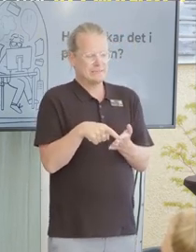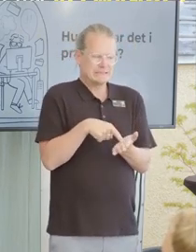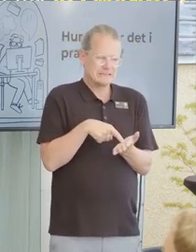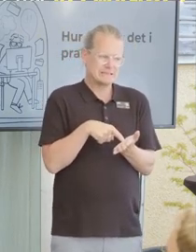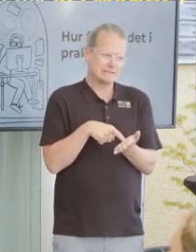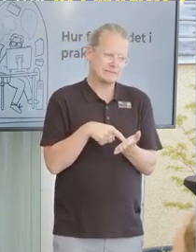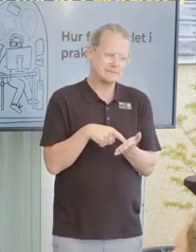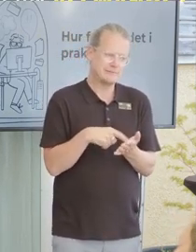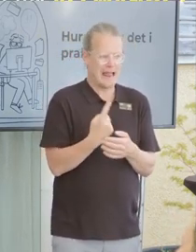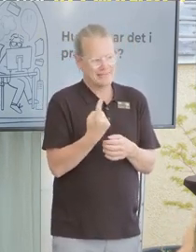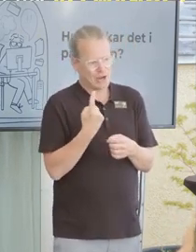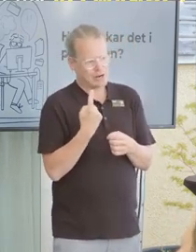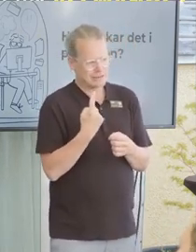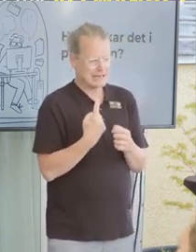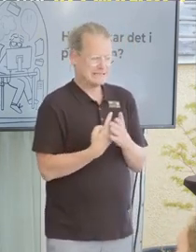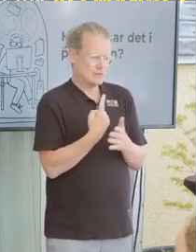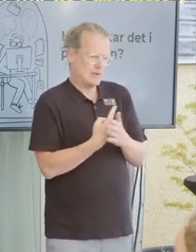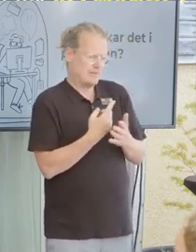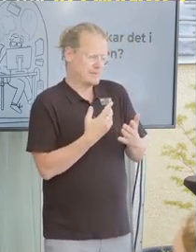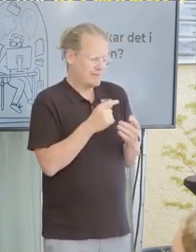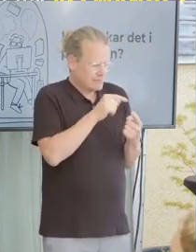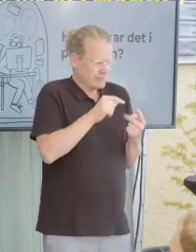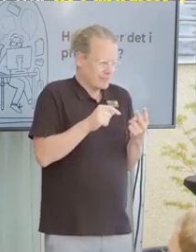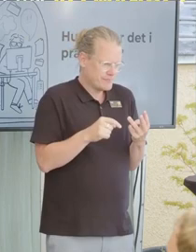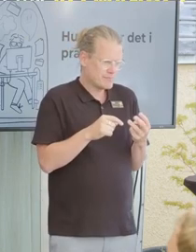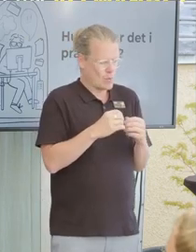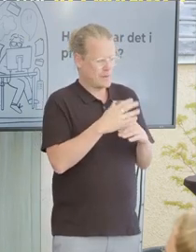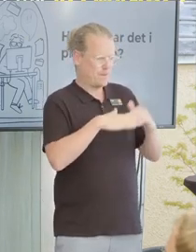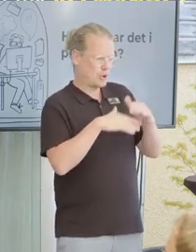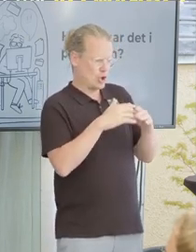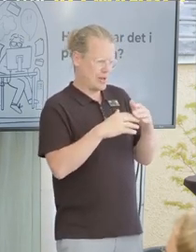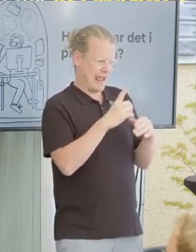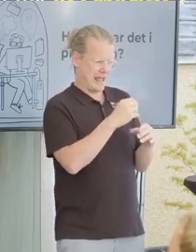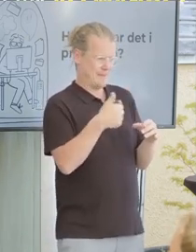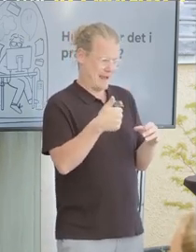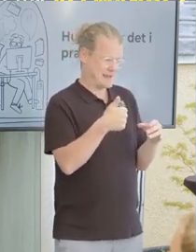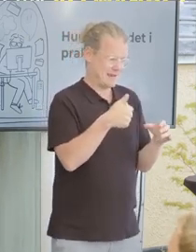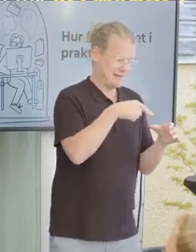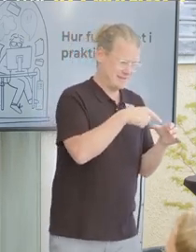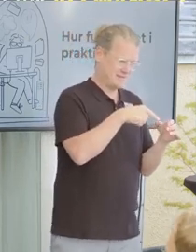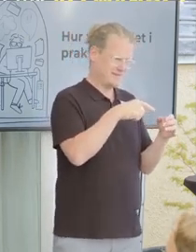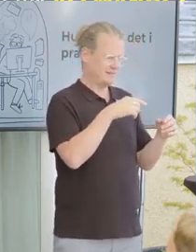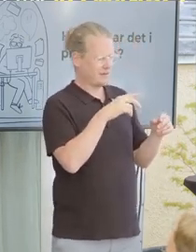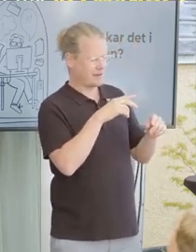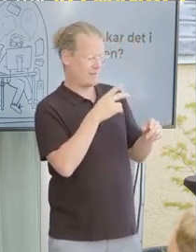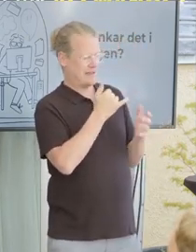jobba med. Vi har ju byggt upp labbet inom vårt ordinarie uppdrag att liksom, samla in, hantera och